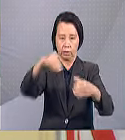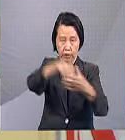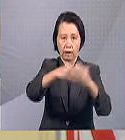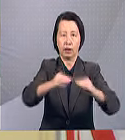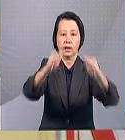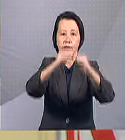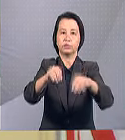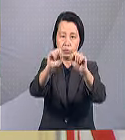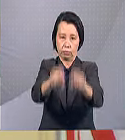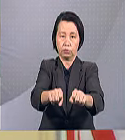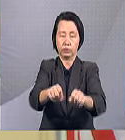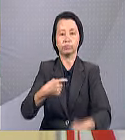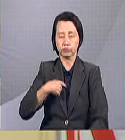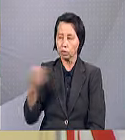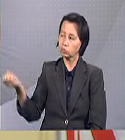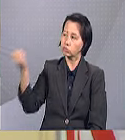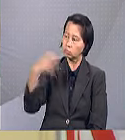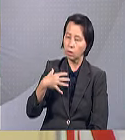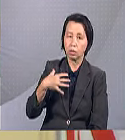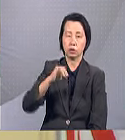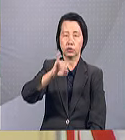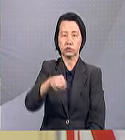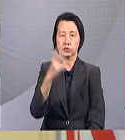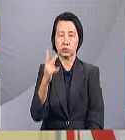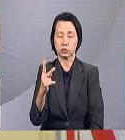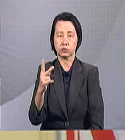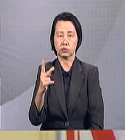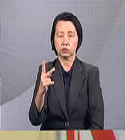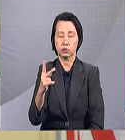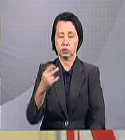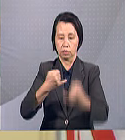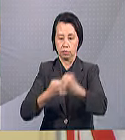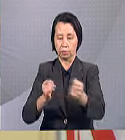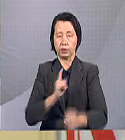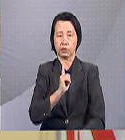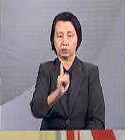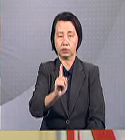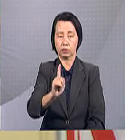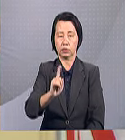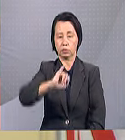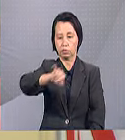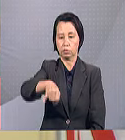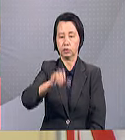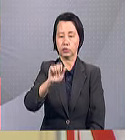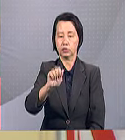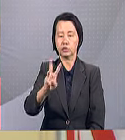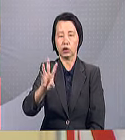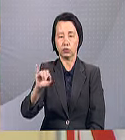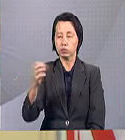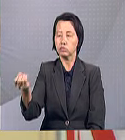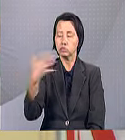masjid. Saya dimaklumkan pihak jawatan kuasa Jabatan Agama Islam Wilayah Persekutuan Jawi